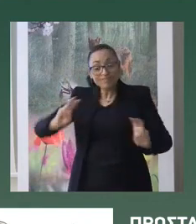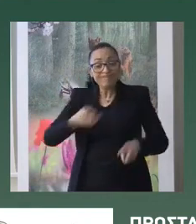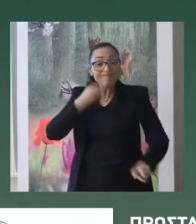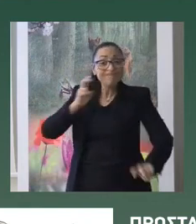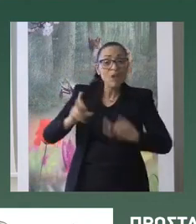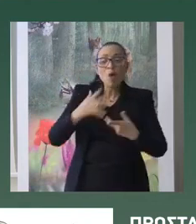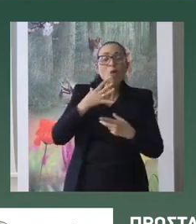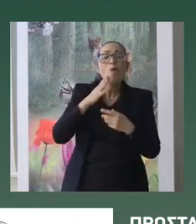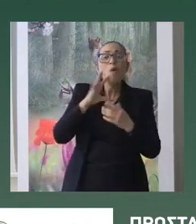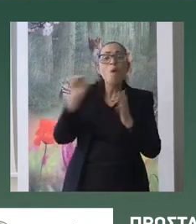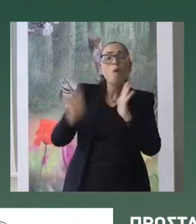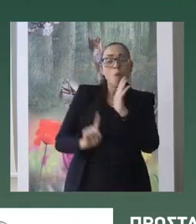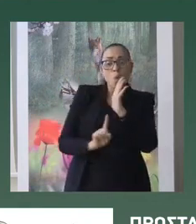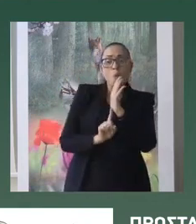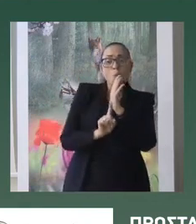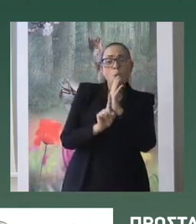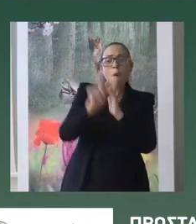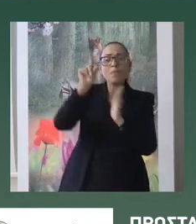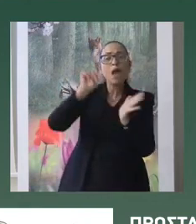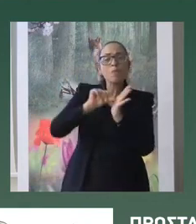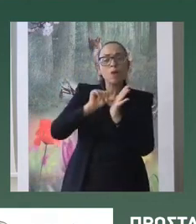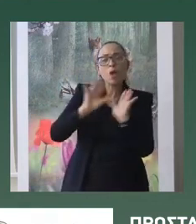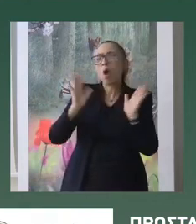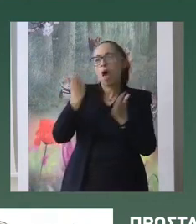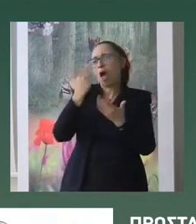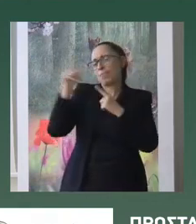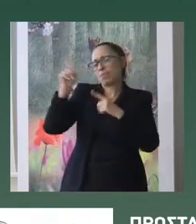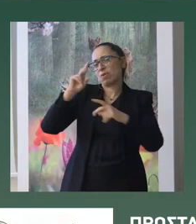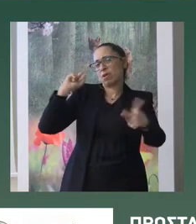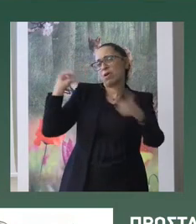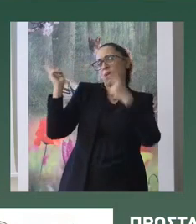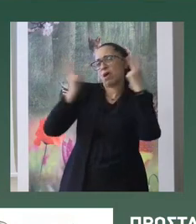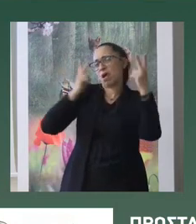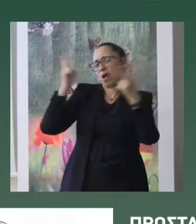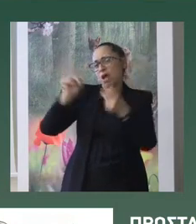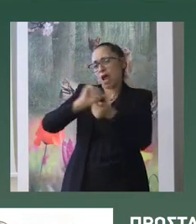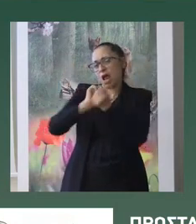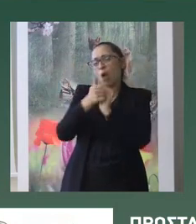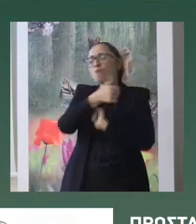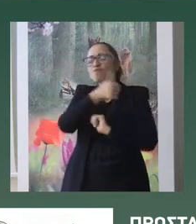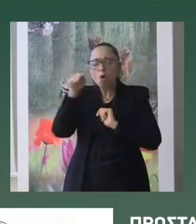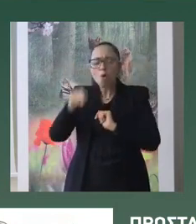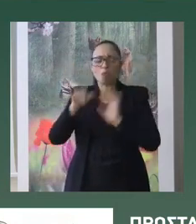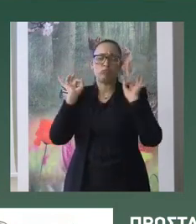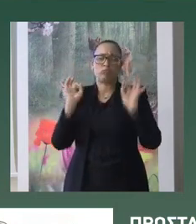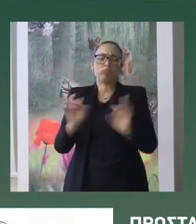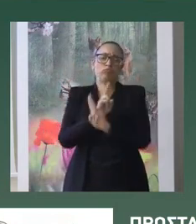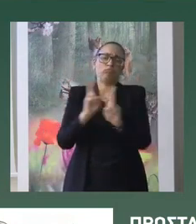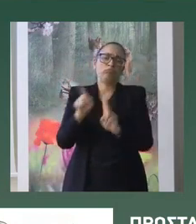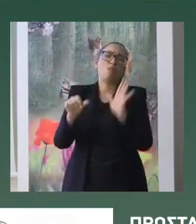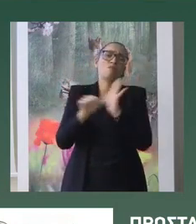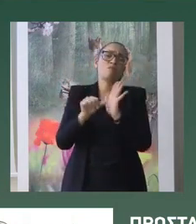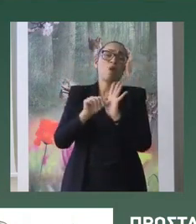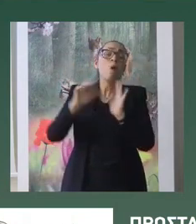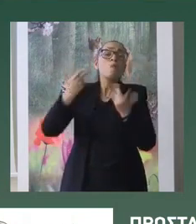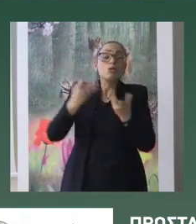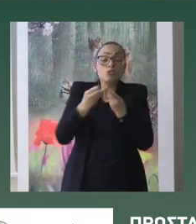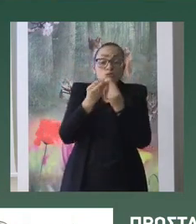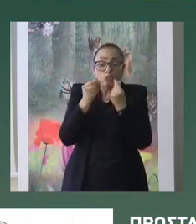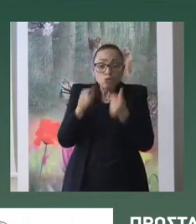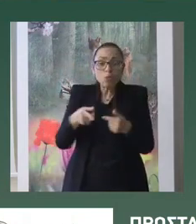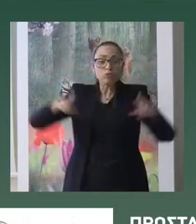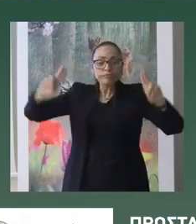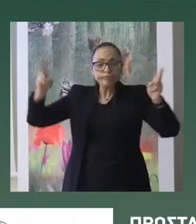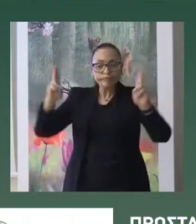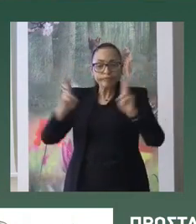τους οποίους ανεβαίνει η θερμοκρασία σε μια πόλη, χωρίς την κλιματική αλλαγή, μόνο και μόνο από την πόλη, και για ποιους λόγους μπορεί να μειωθεί η